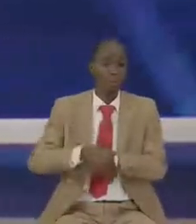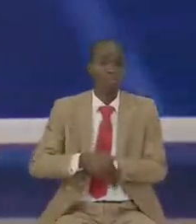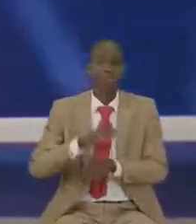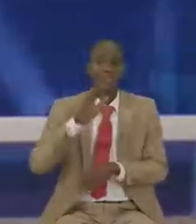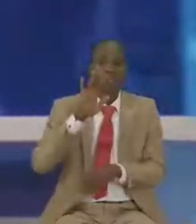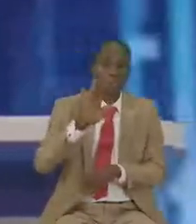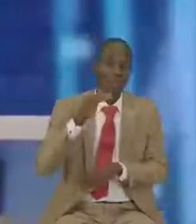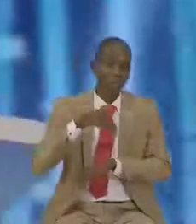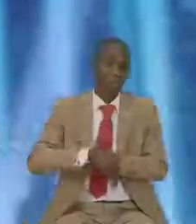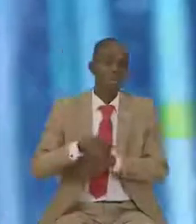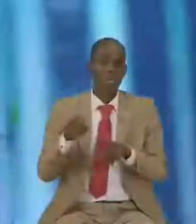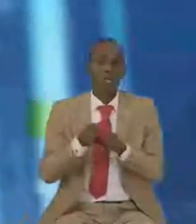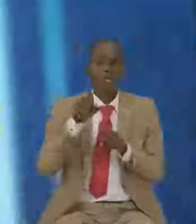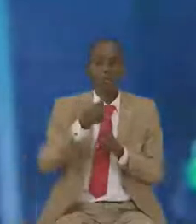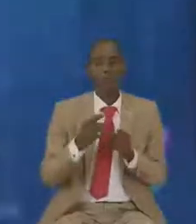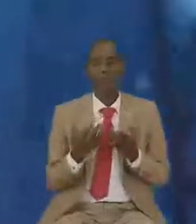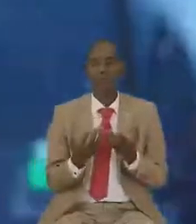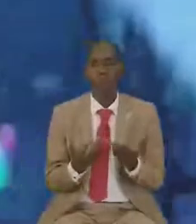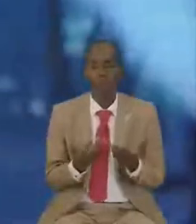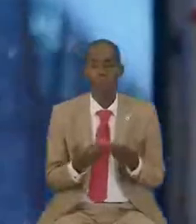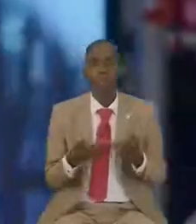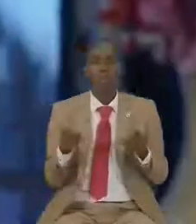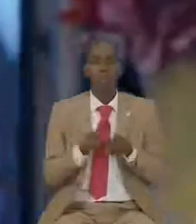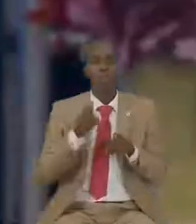exception, ce soir,